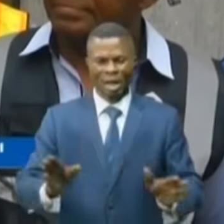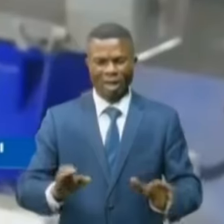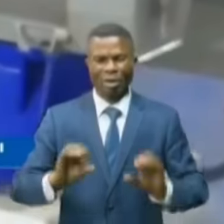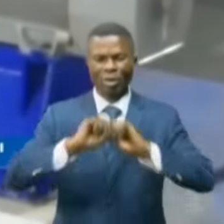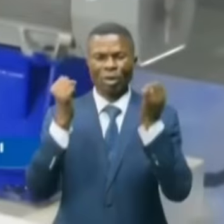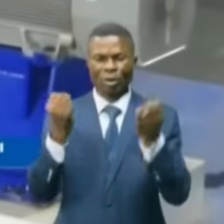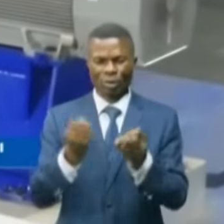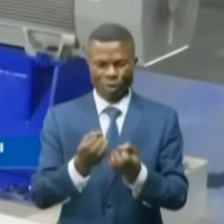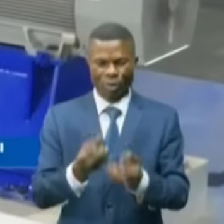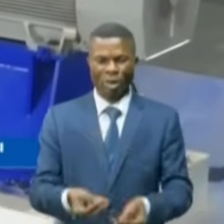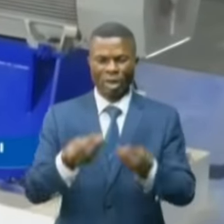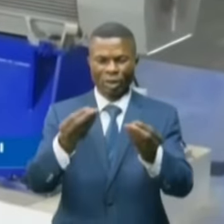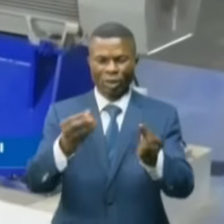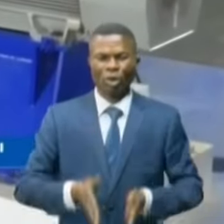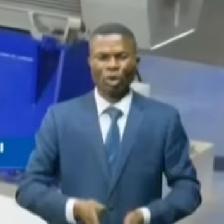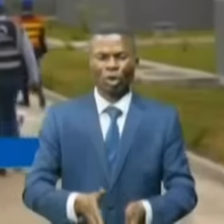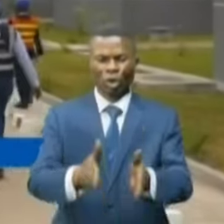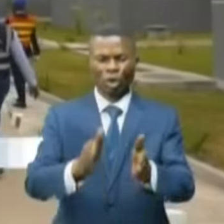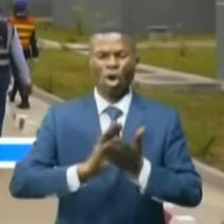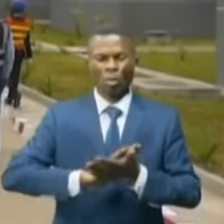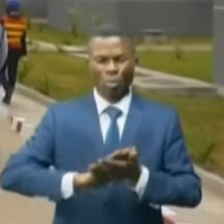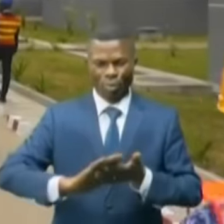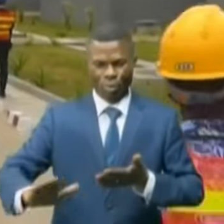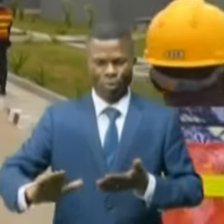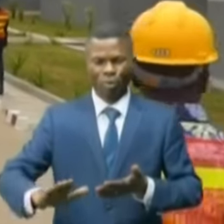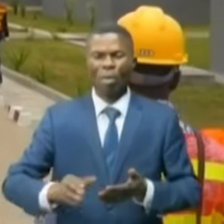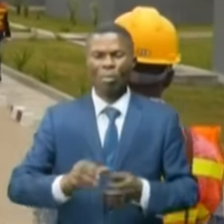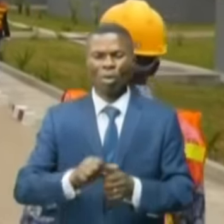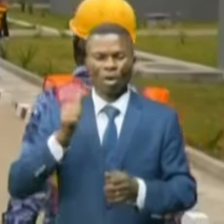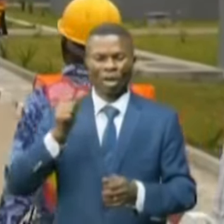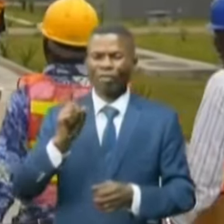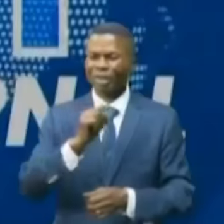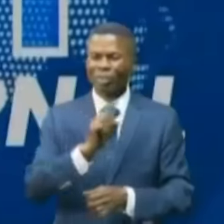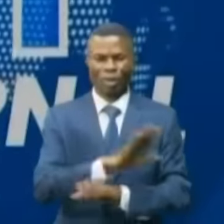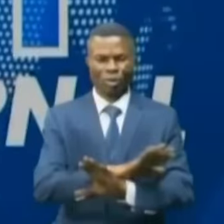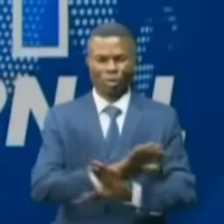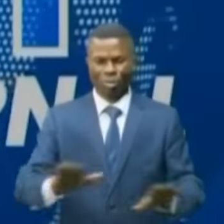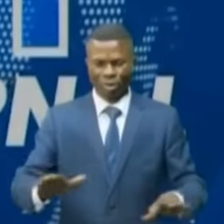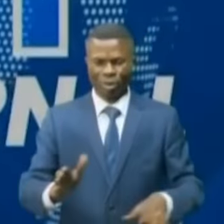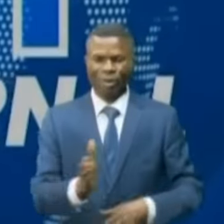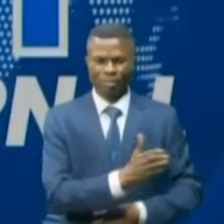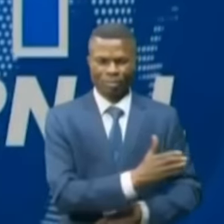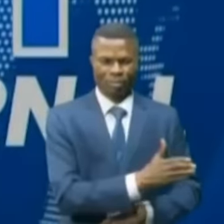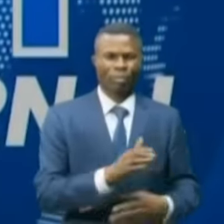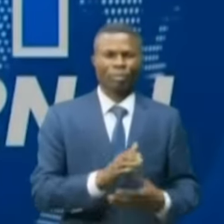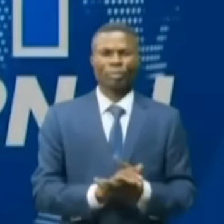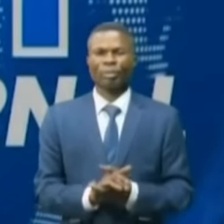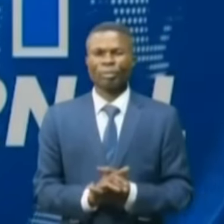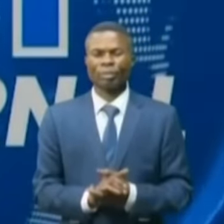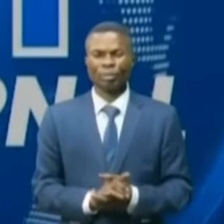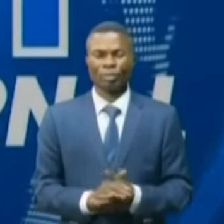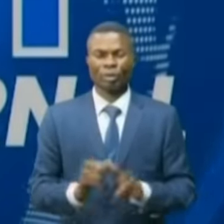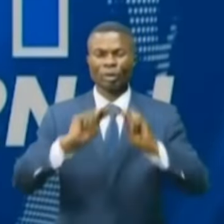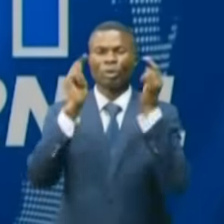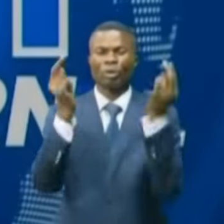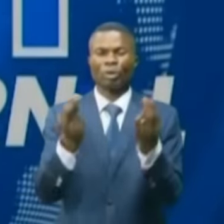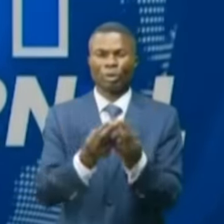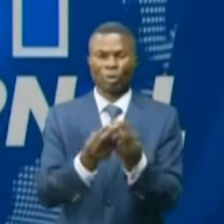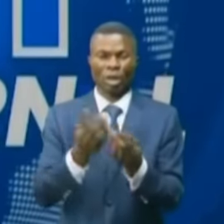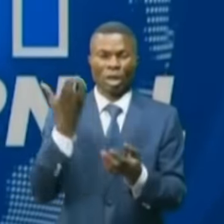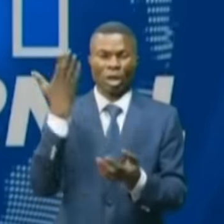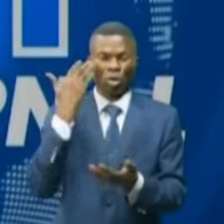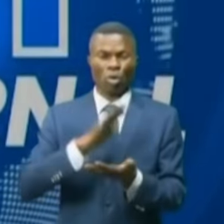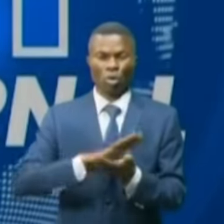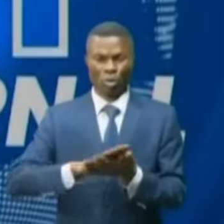eaux à fournir de l'eau potable de manière efficace à la population. Cette usine de